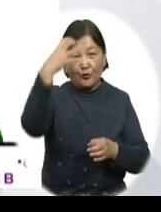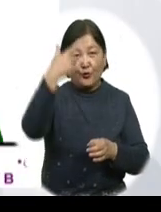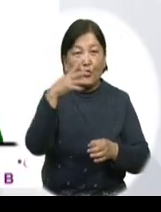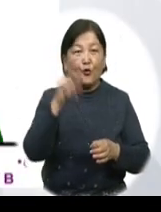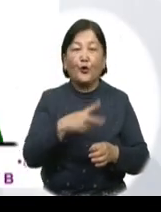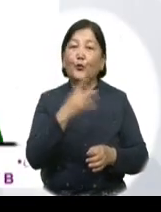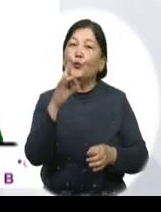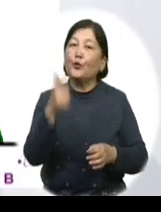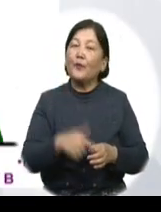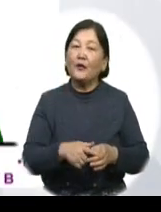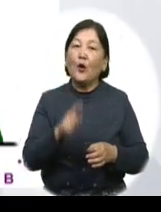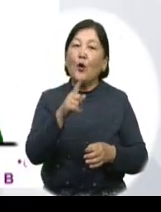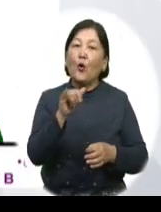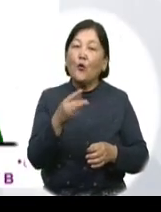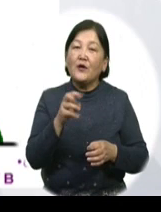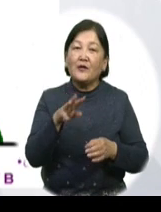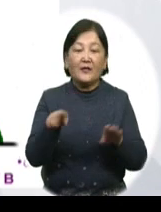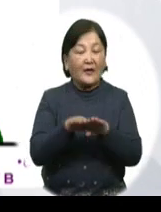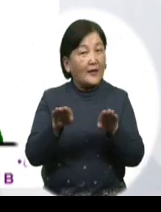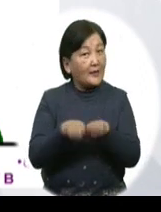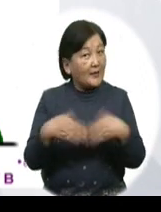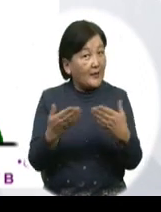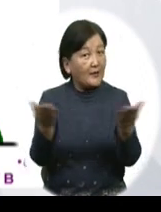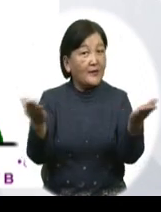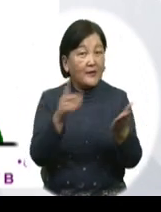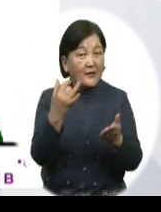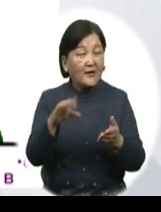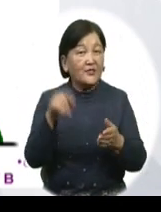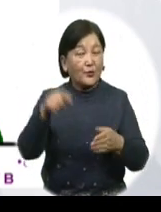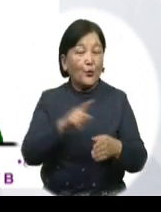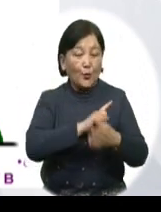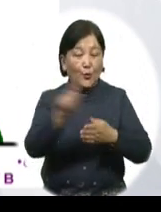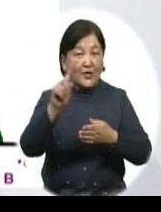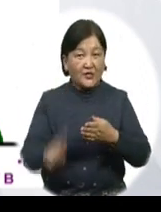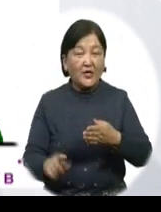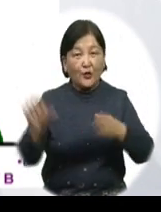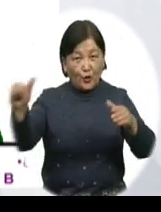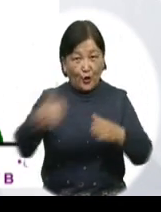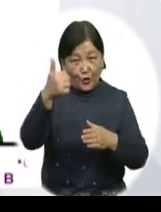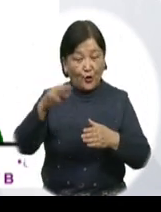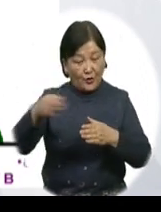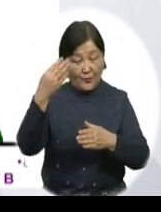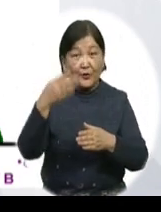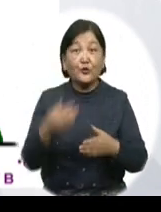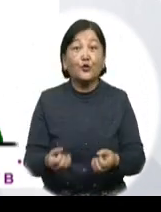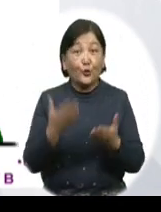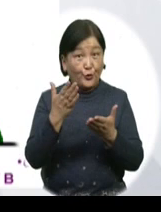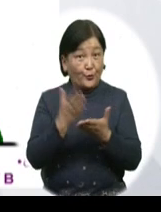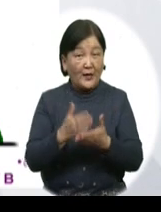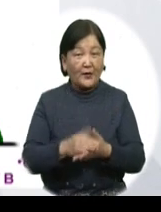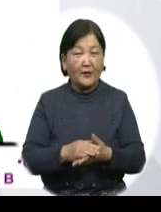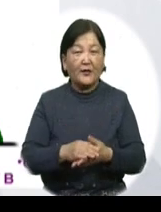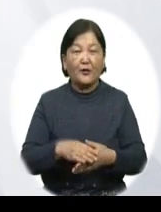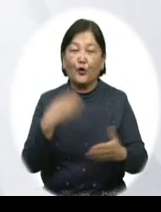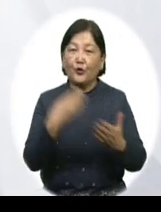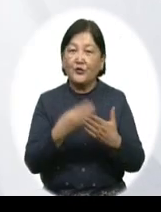бол хуваарлтыг бол төстэй хийх нь бол энэ үр ашигыг тодруулдаг энэ тодорхой үйлдэлт байдаг. За тэгвэл бүгд дээр